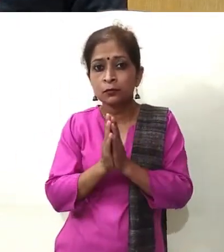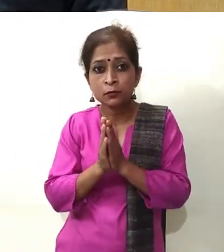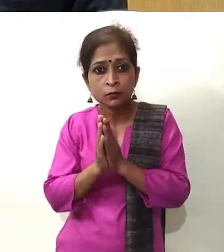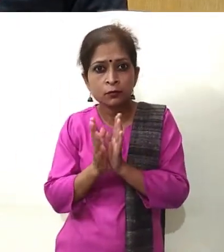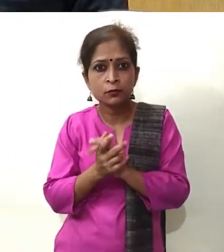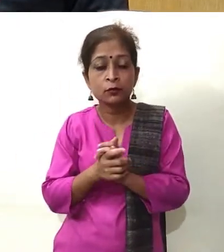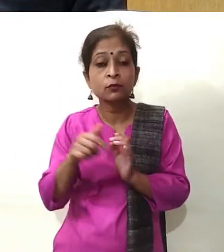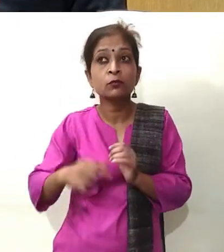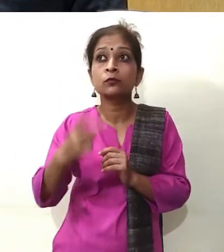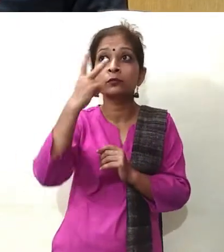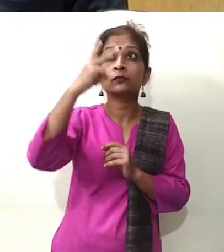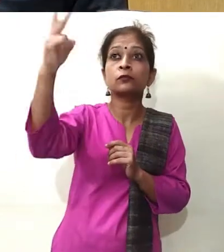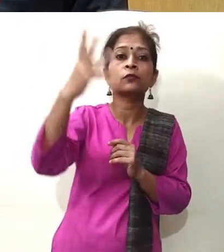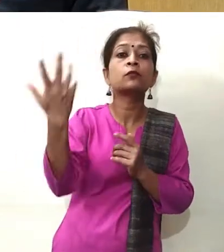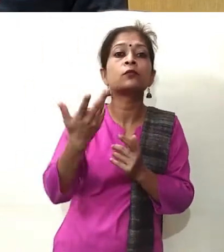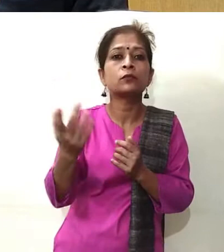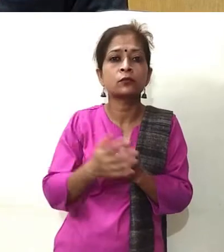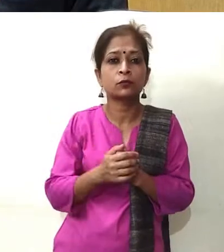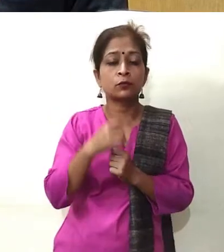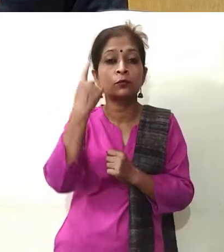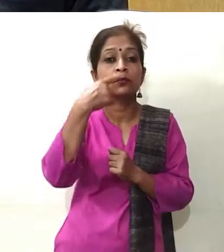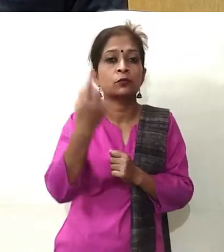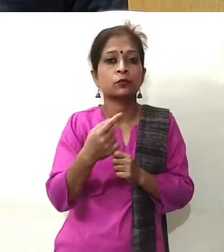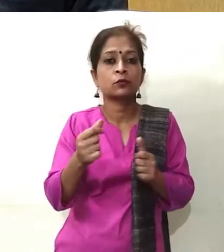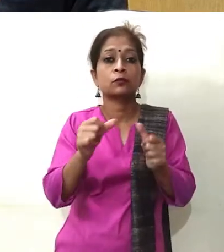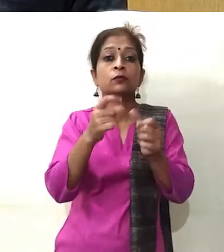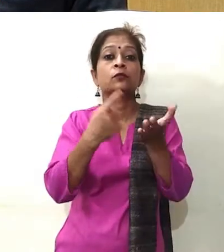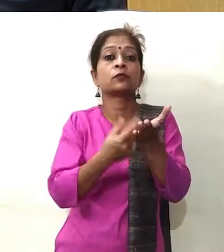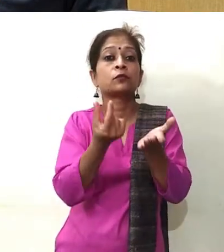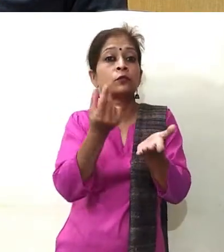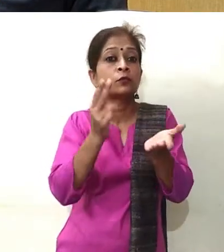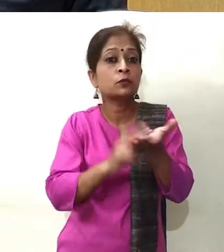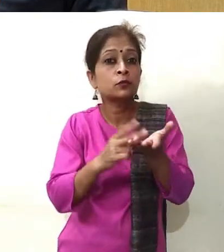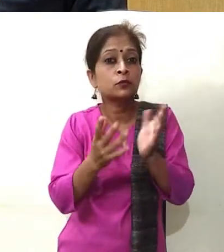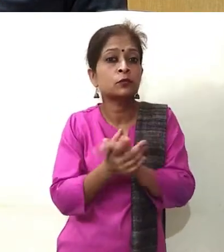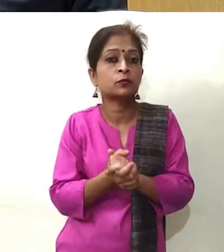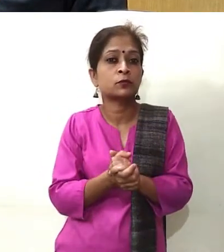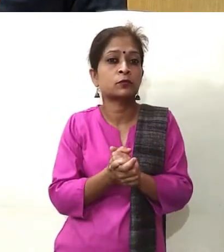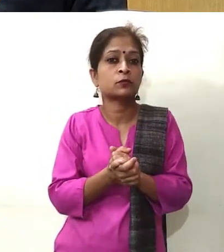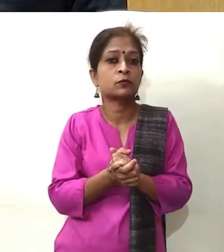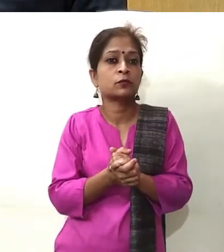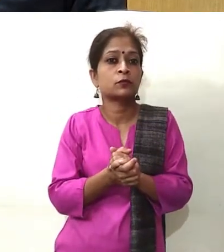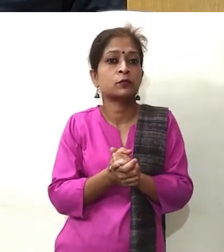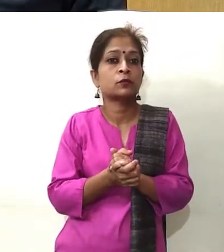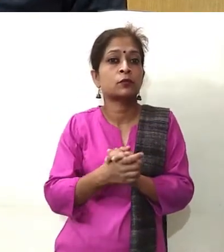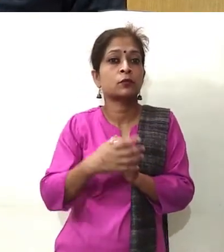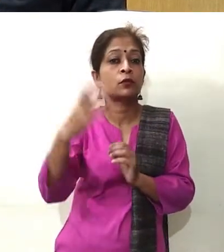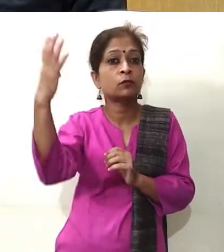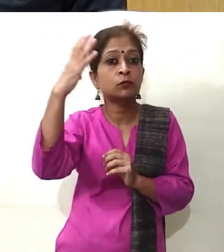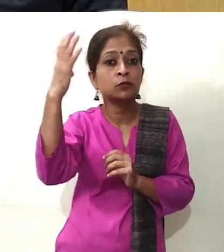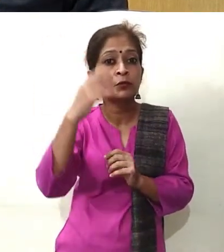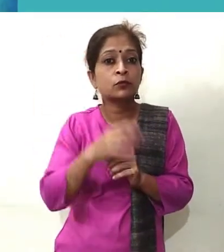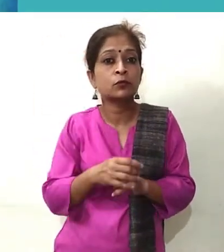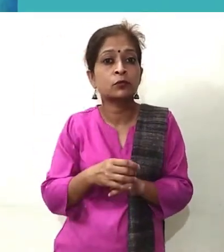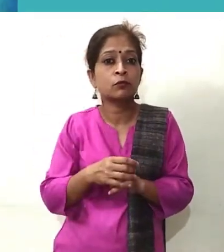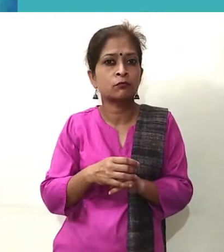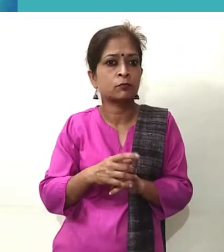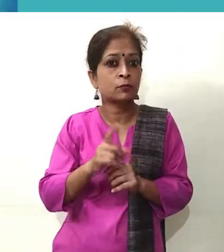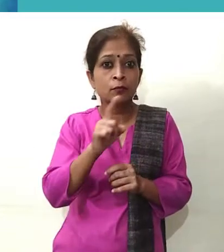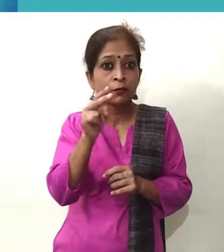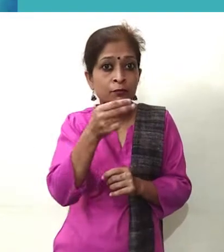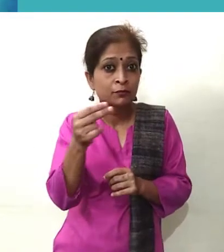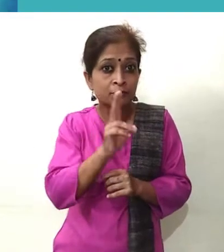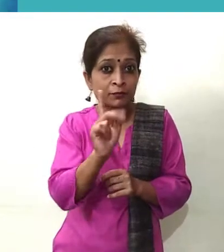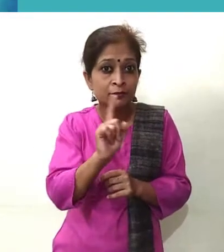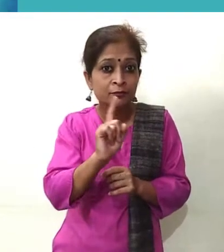दिखता है वो अरुण है जी। अरुण सूर्य का दूसरा नाम नहीं है। अरुण सूर्य के सारथी का नाम है,